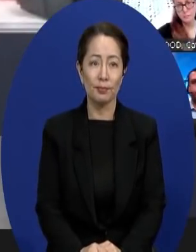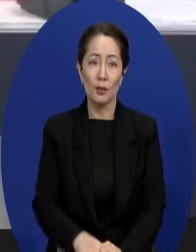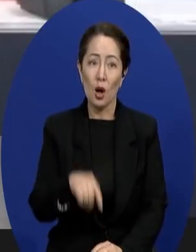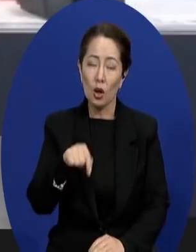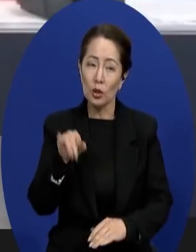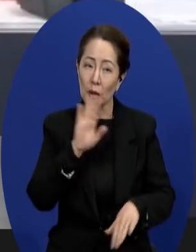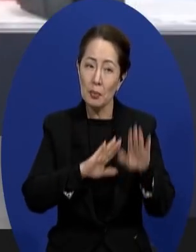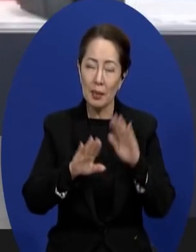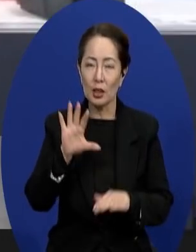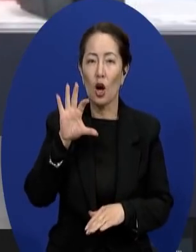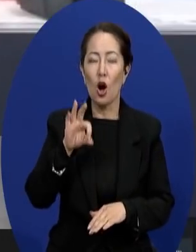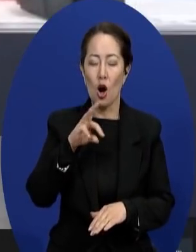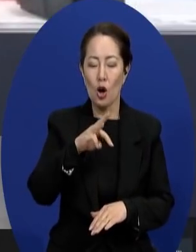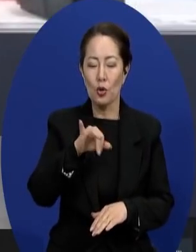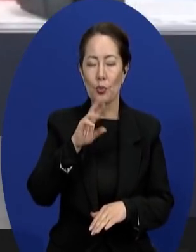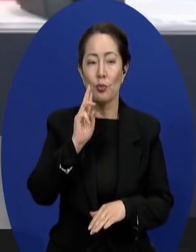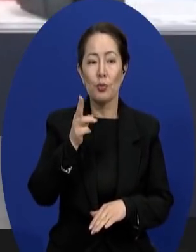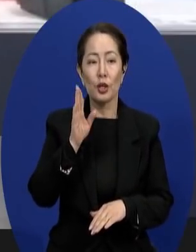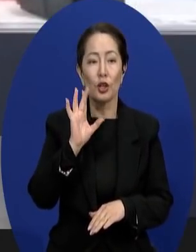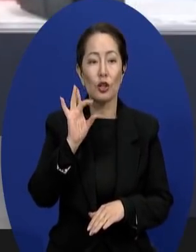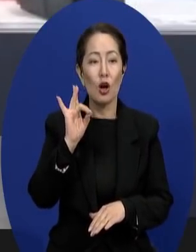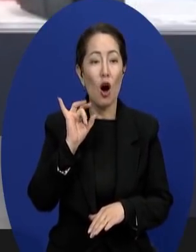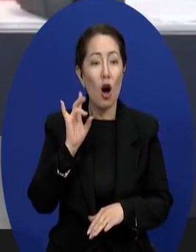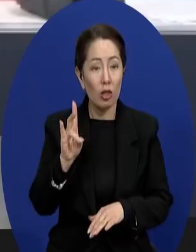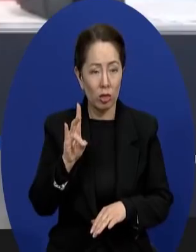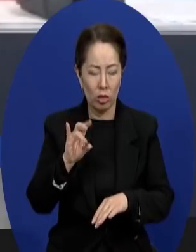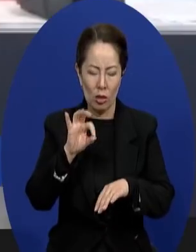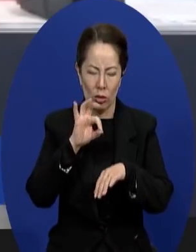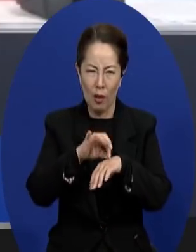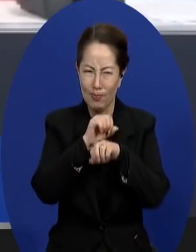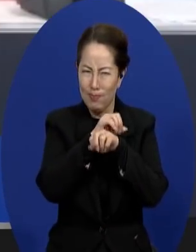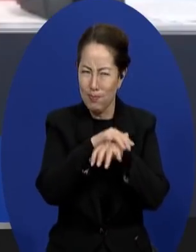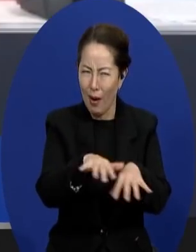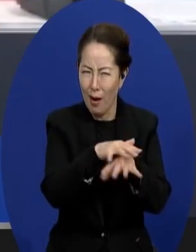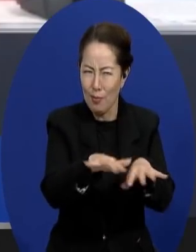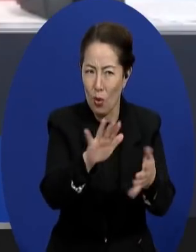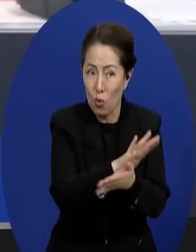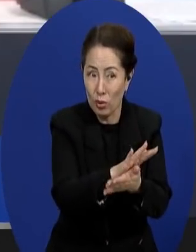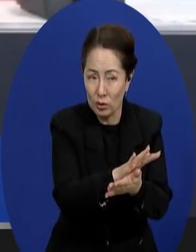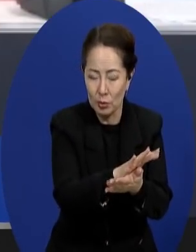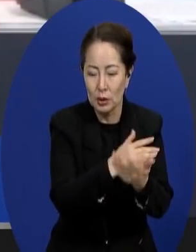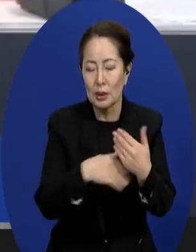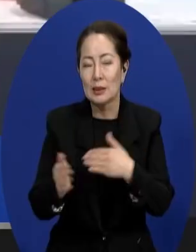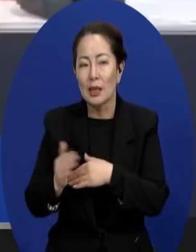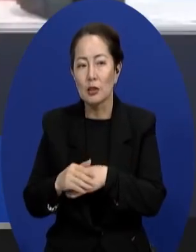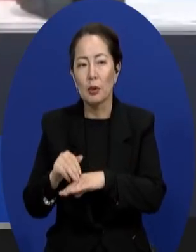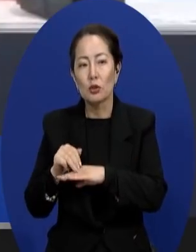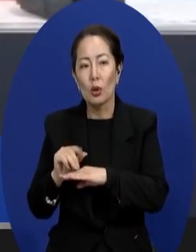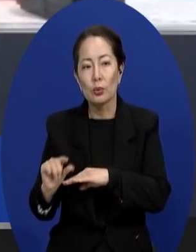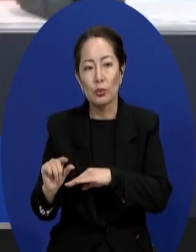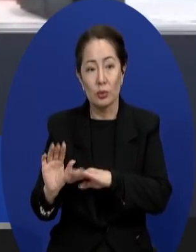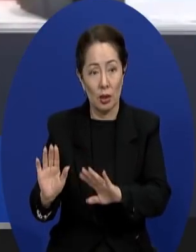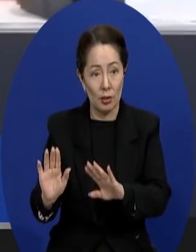Одоогийн байдлаар омикрон хувилбарын тархалтын явц хурдтай байгаа боловч нас баралтын түвшин тогтвортой байна. Европ болон Төв Азийн 50